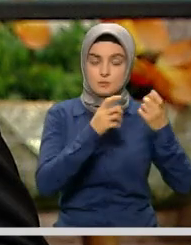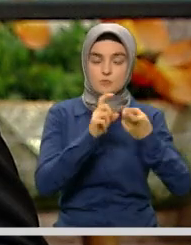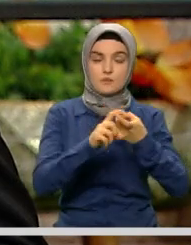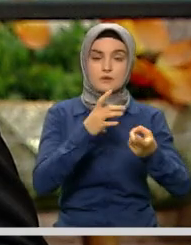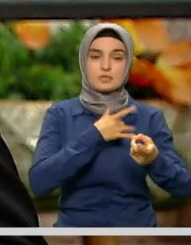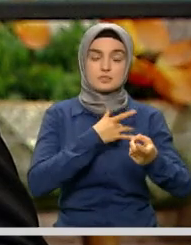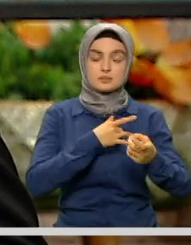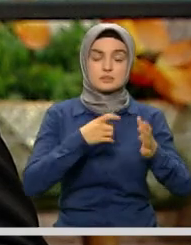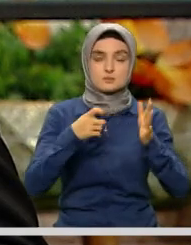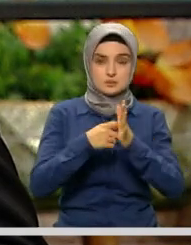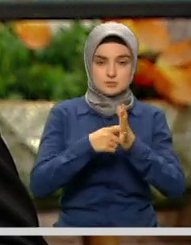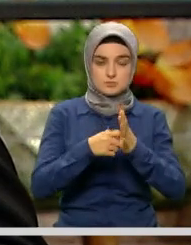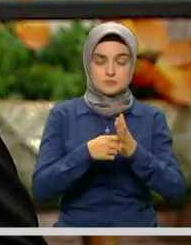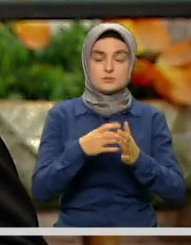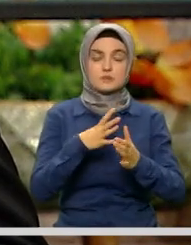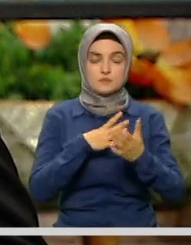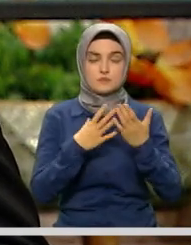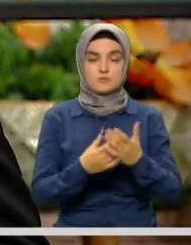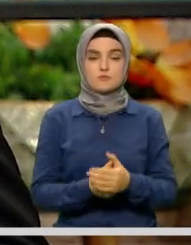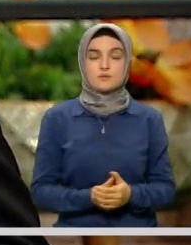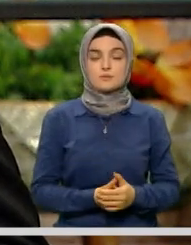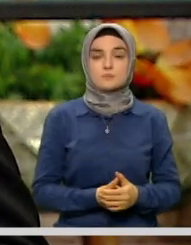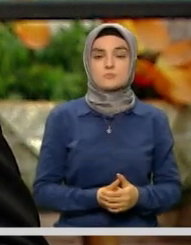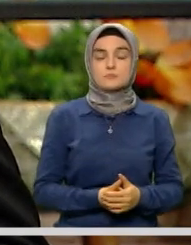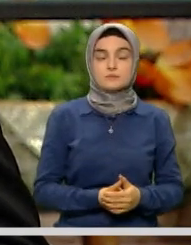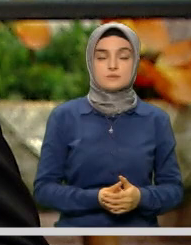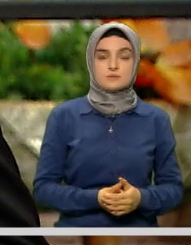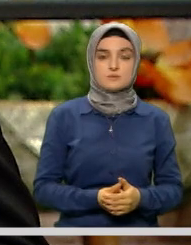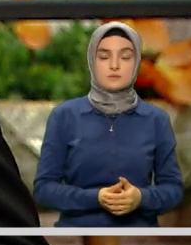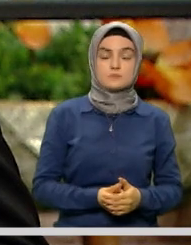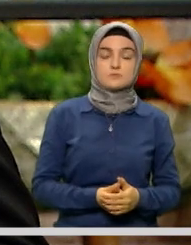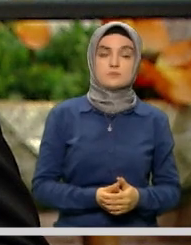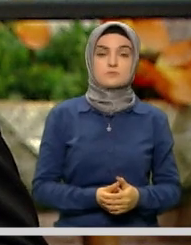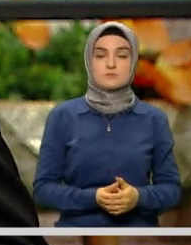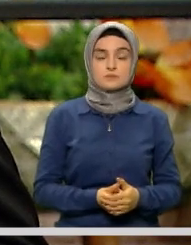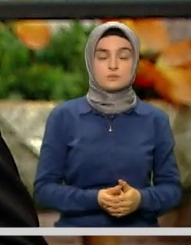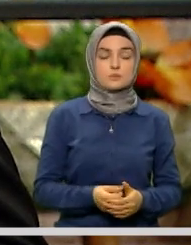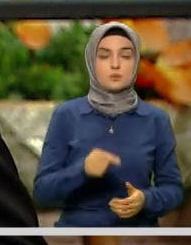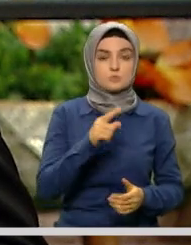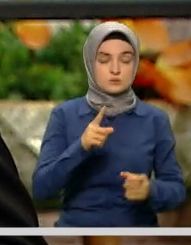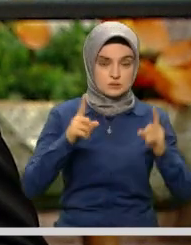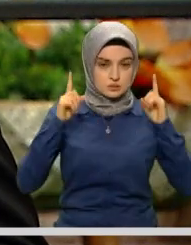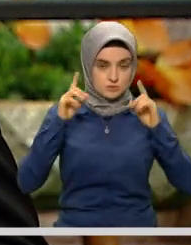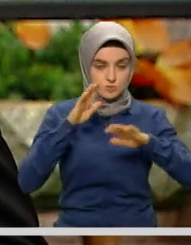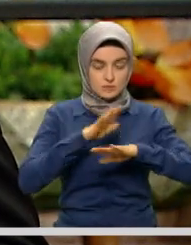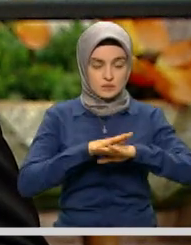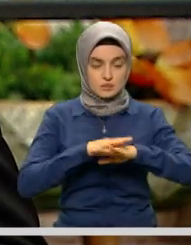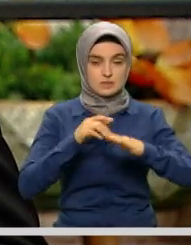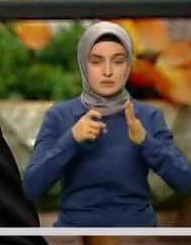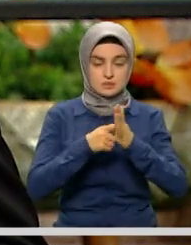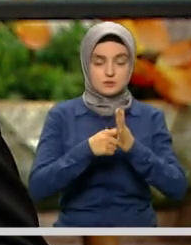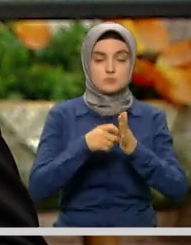sıfatı, Gaffar sıfatı, Halim sıfatı, yani bunları Tevvab ismi,